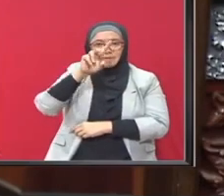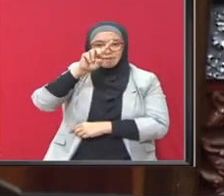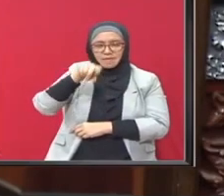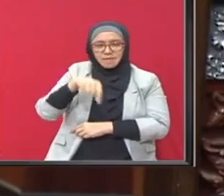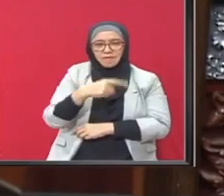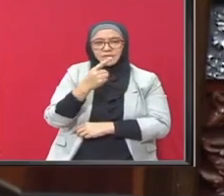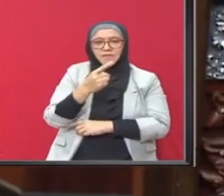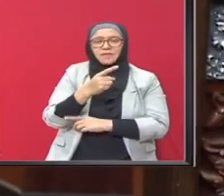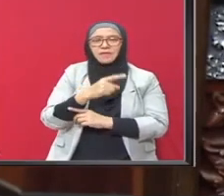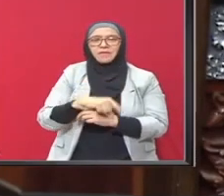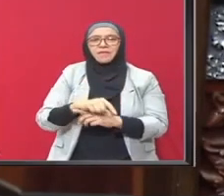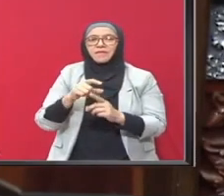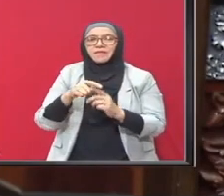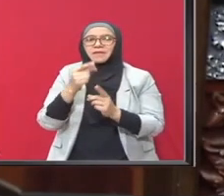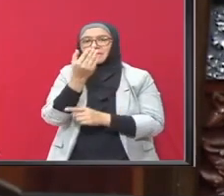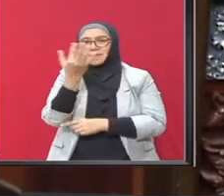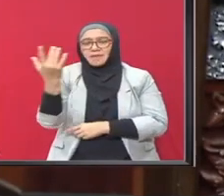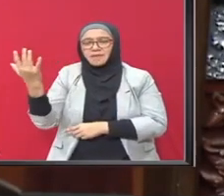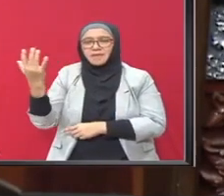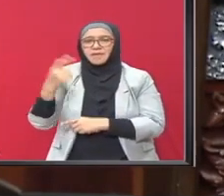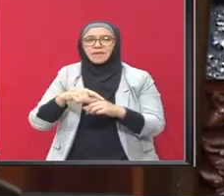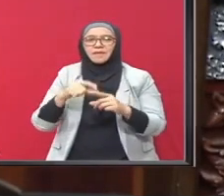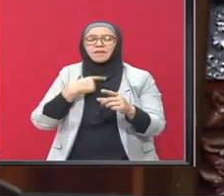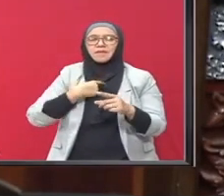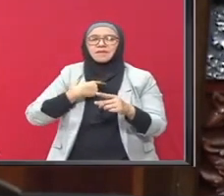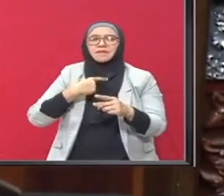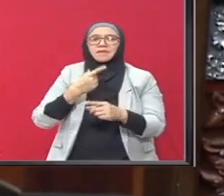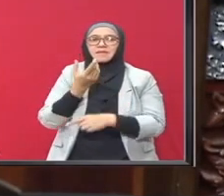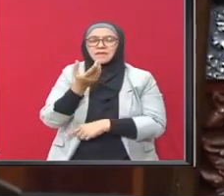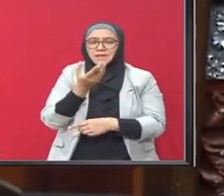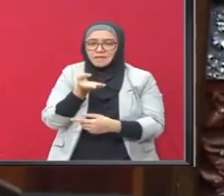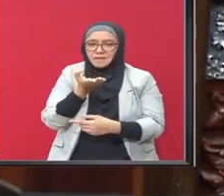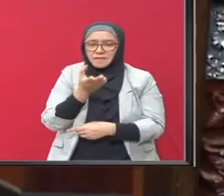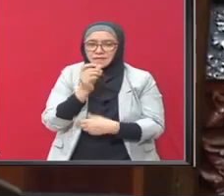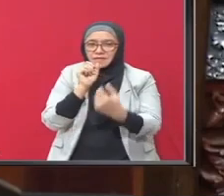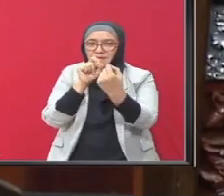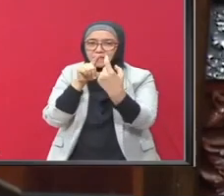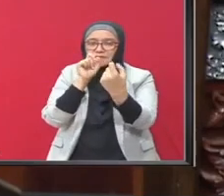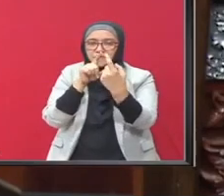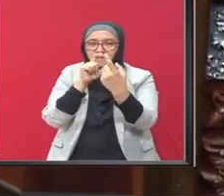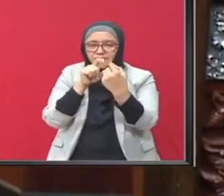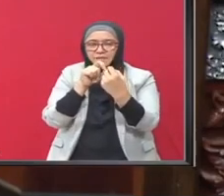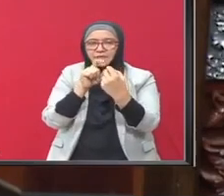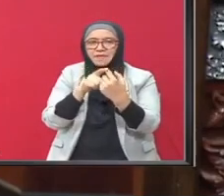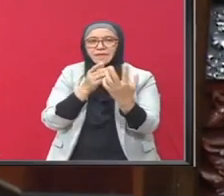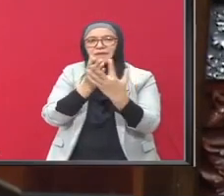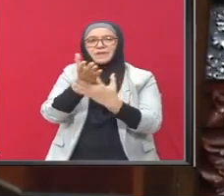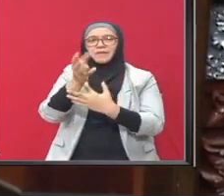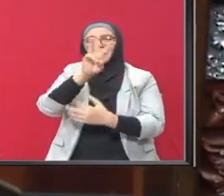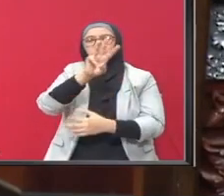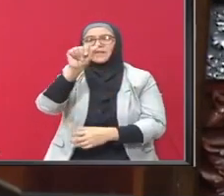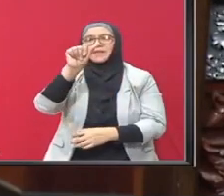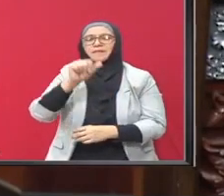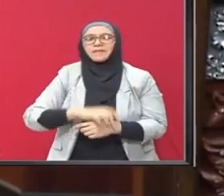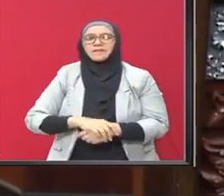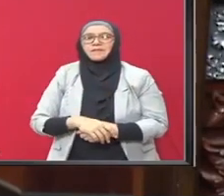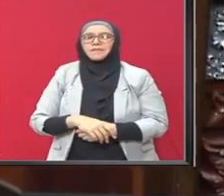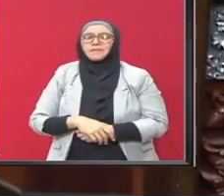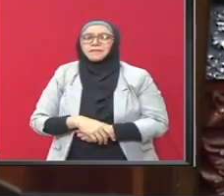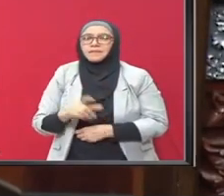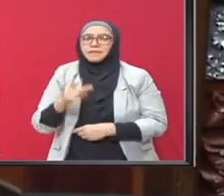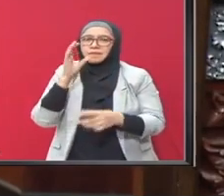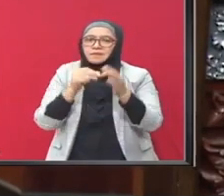62128 dan yang telah diterima melalui Italian Epic kasih WhatsApp tarian khas Hai Jadi kalau terlihat daripada